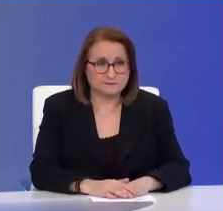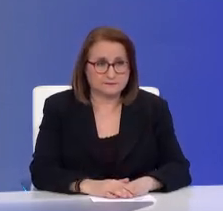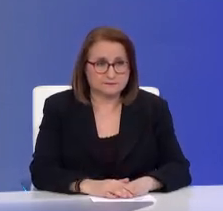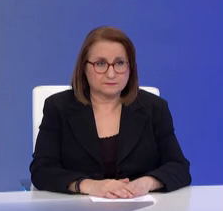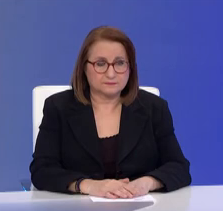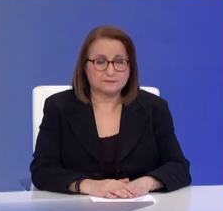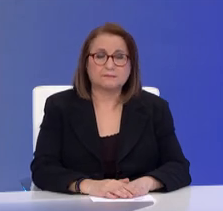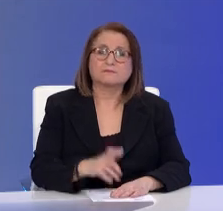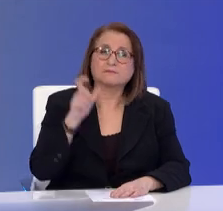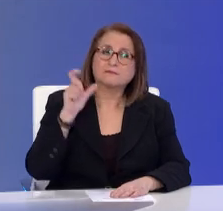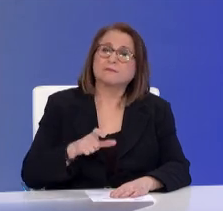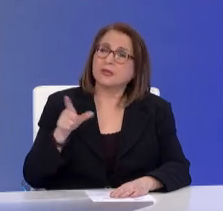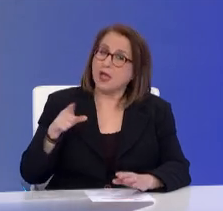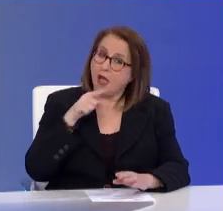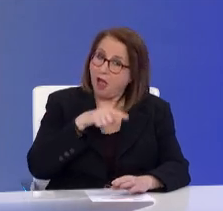ελληνικού κράτους.